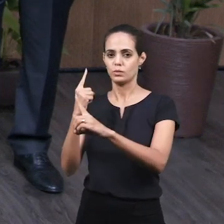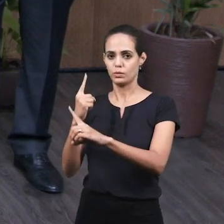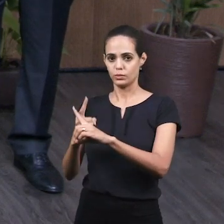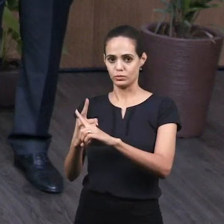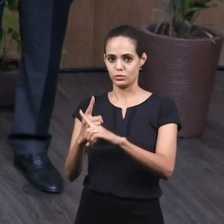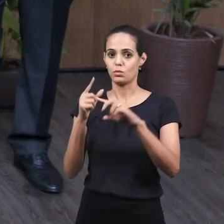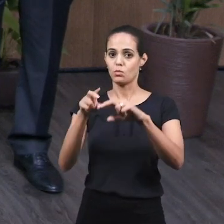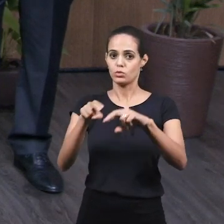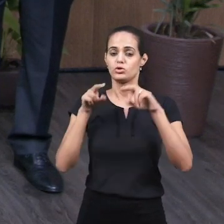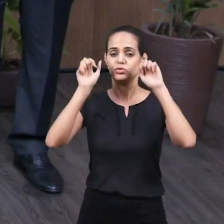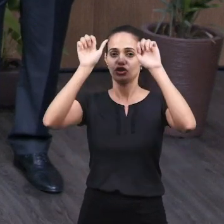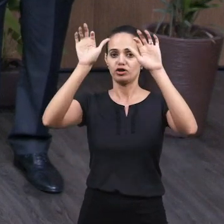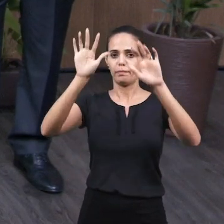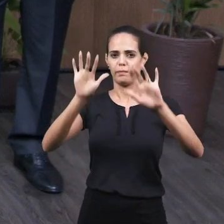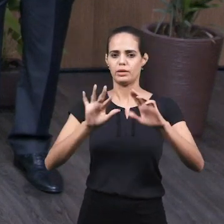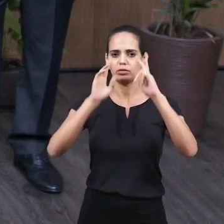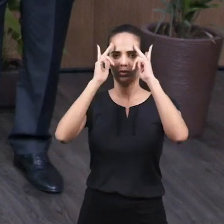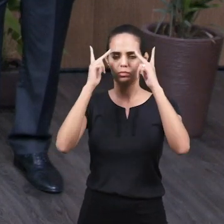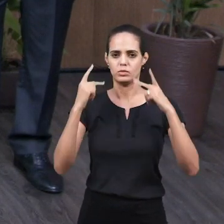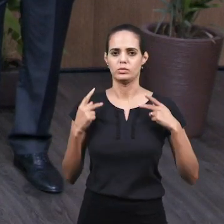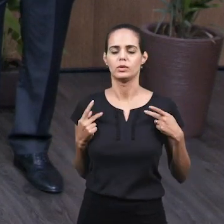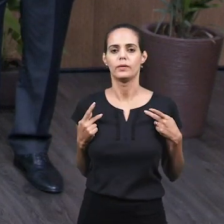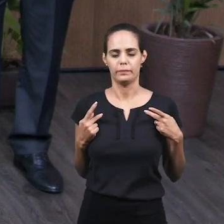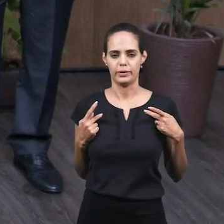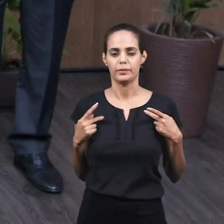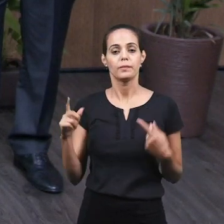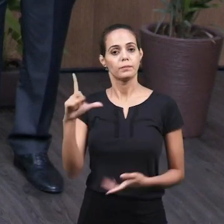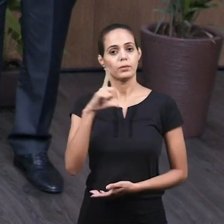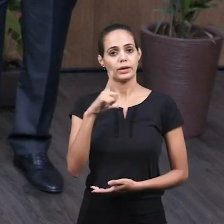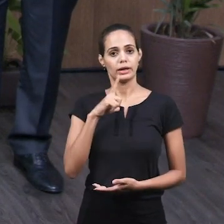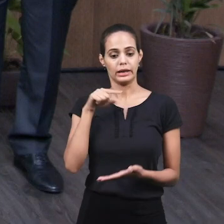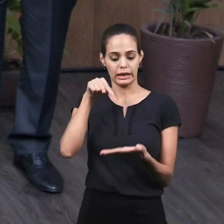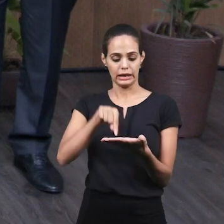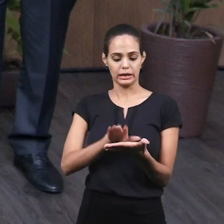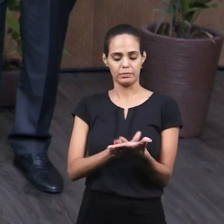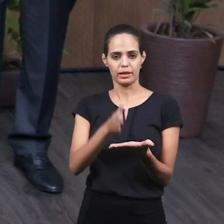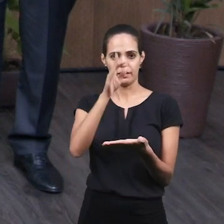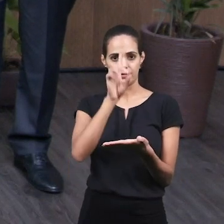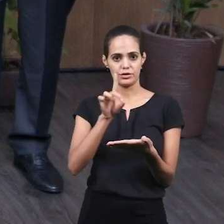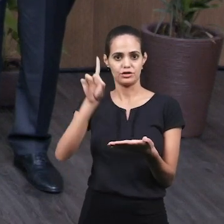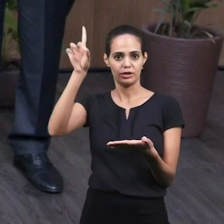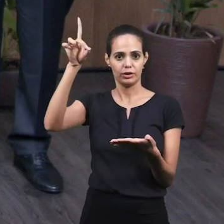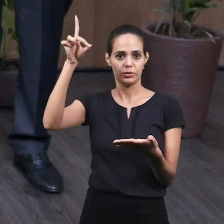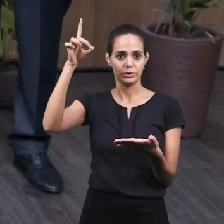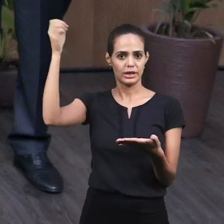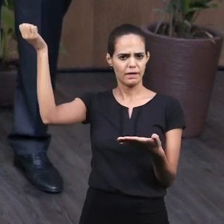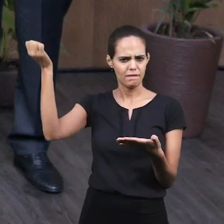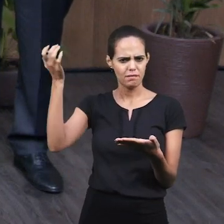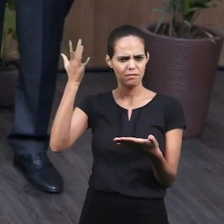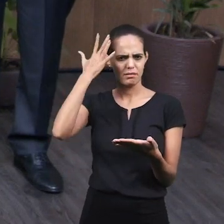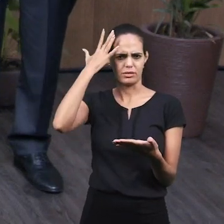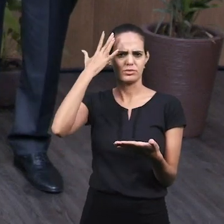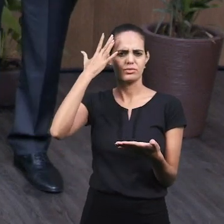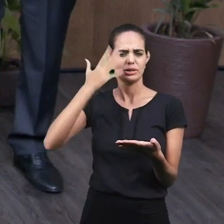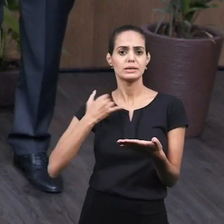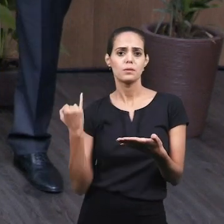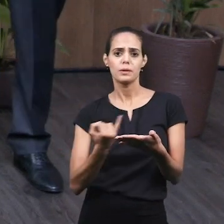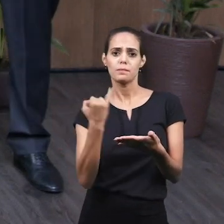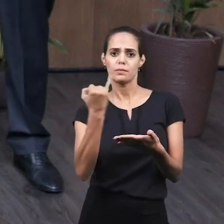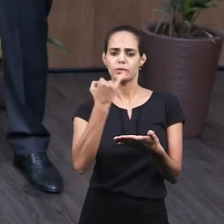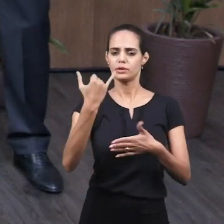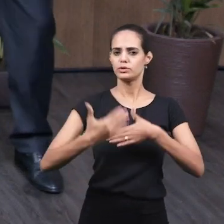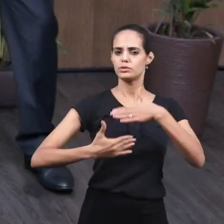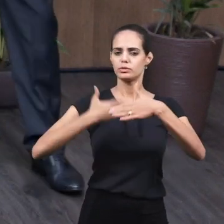Même pourquoi les révélations contenues dans la parole de Dieu sont essentielles dans le processus de